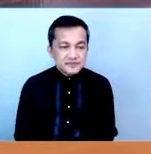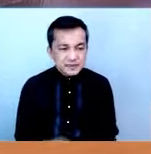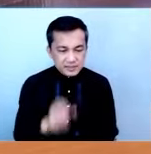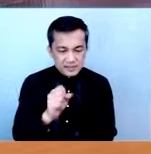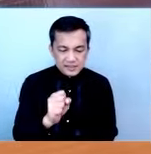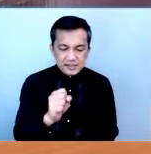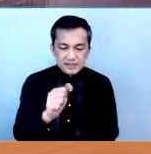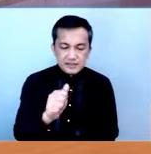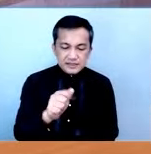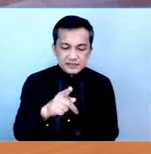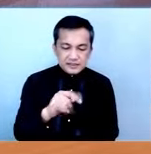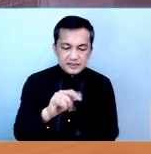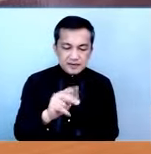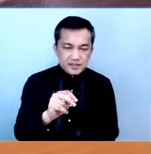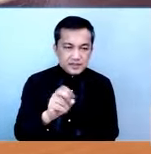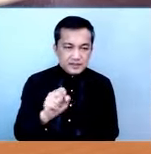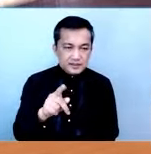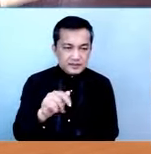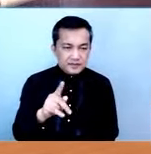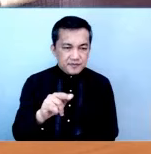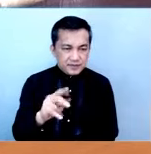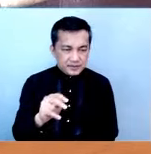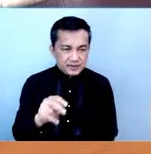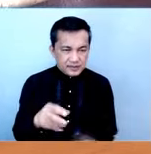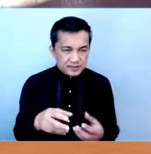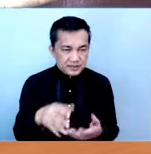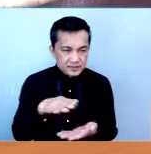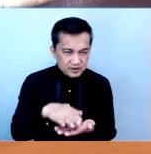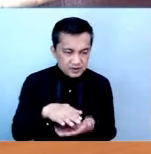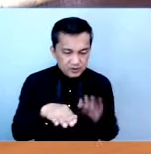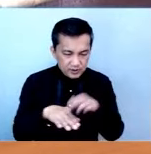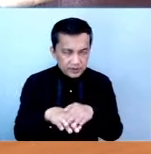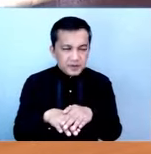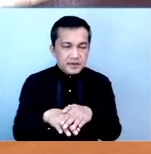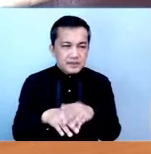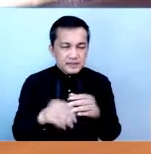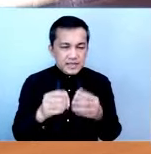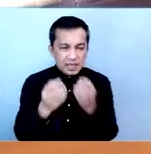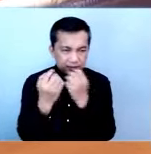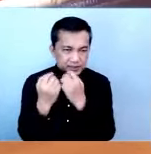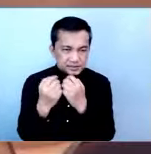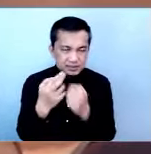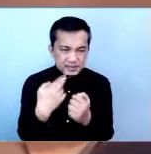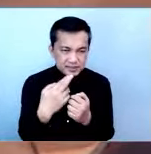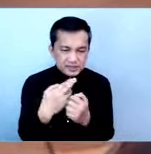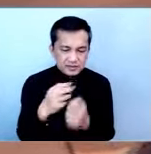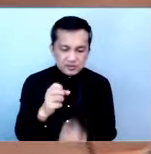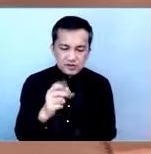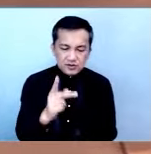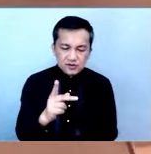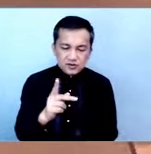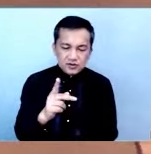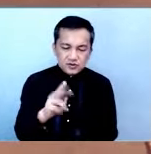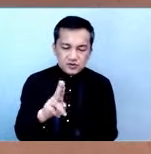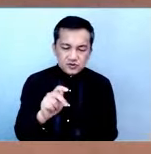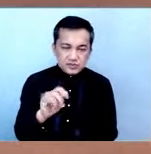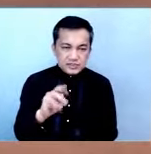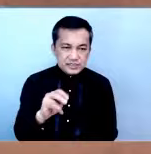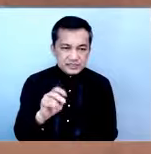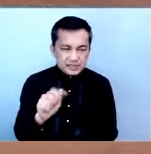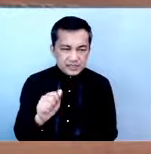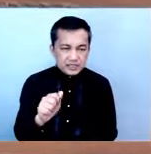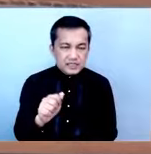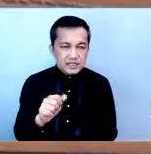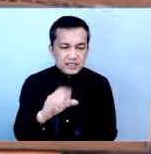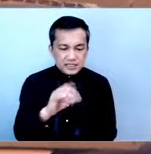pinsapin po yung white part po sa labas. Yan. Then katabi niya po is mais. Mm-mm. Then yung red part po is kutsinta kalamay. Mm-mm. Kamoting kahoy naman